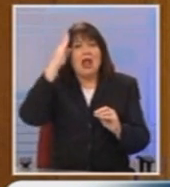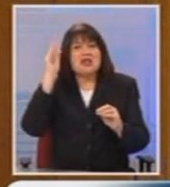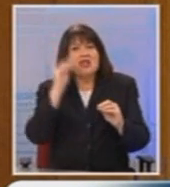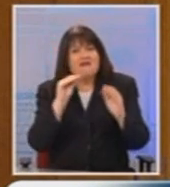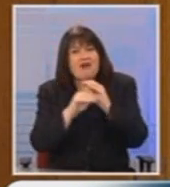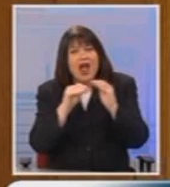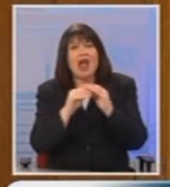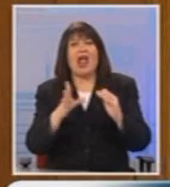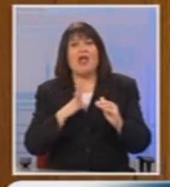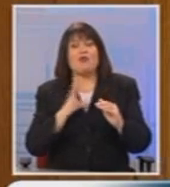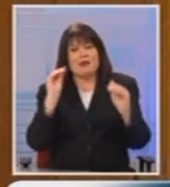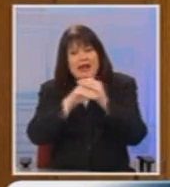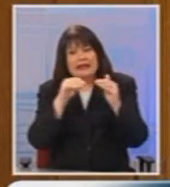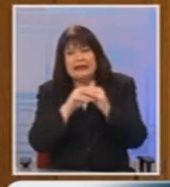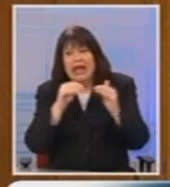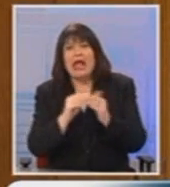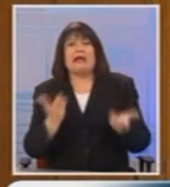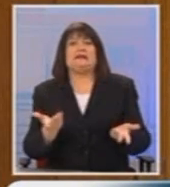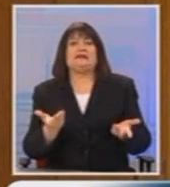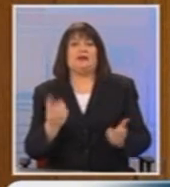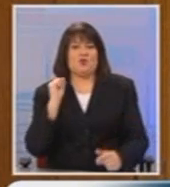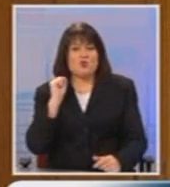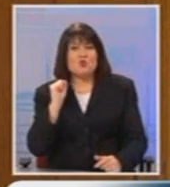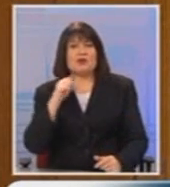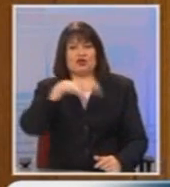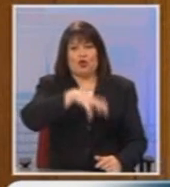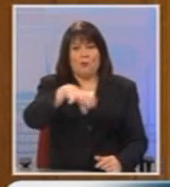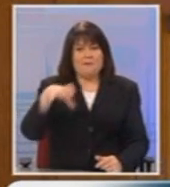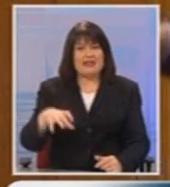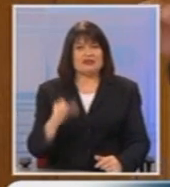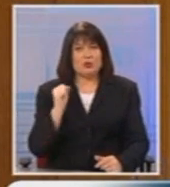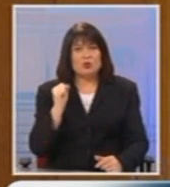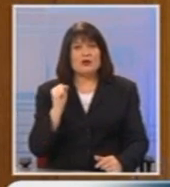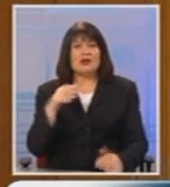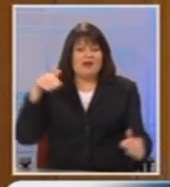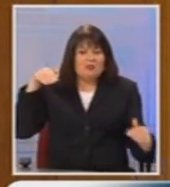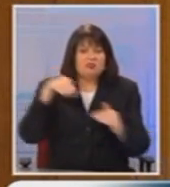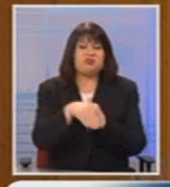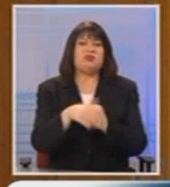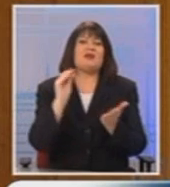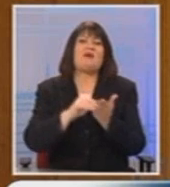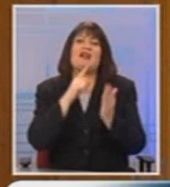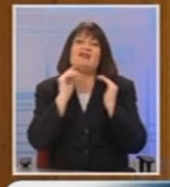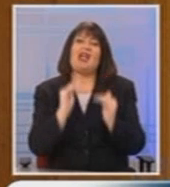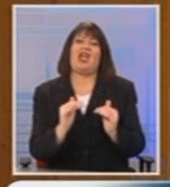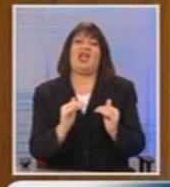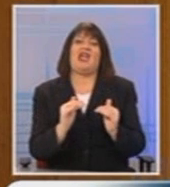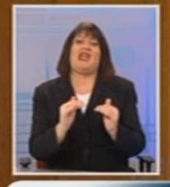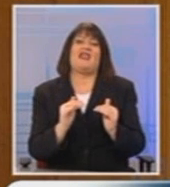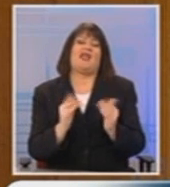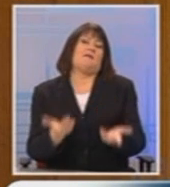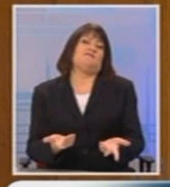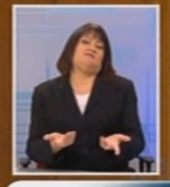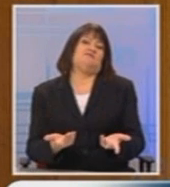κεφαλαίων και ανθρώπων σε ανερχόμενους δυναμικούς τομείς. Αντίθετα, σε ευθύνουσες απόδοσης πάλι είναι όλο το τζέρτζελο